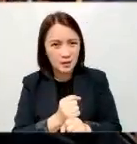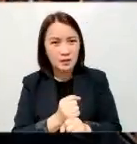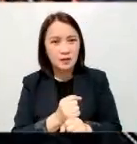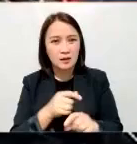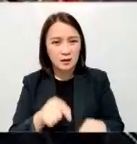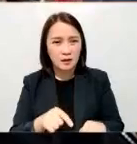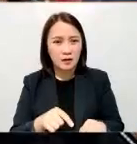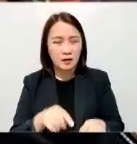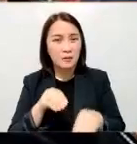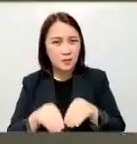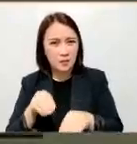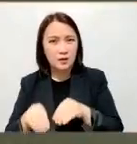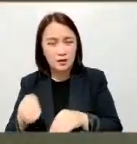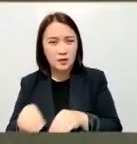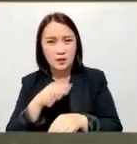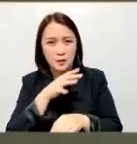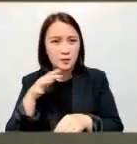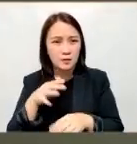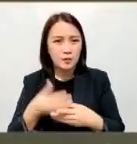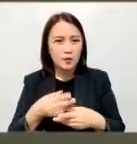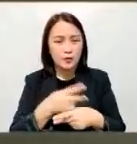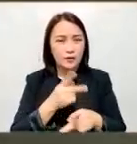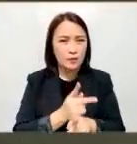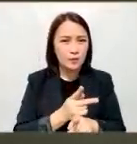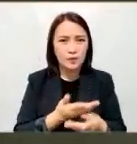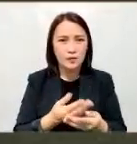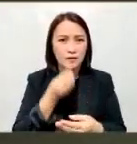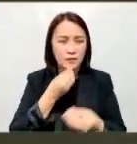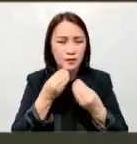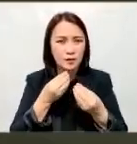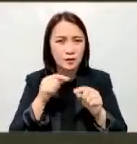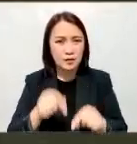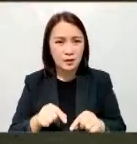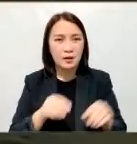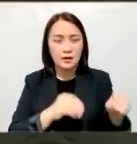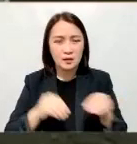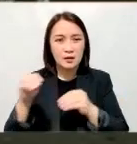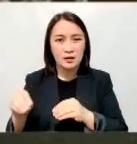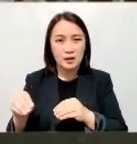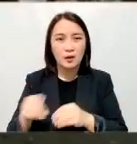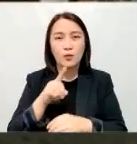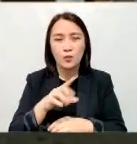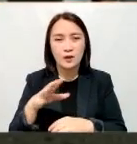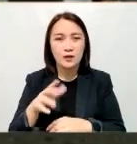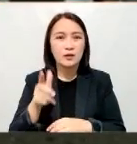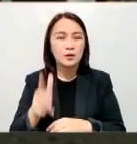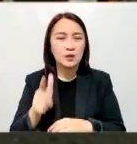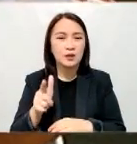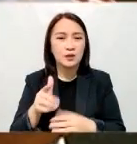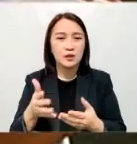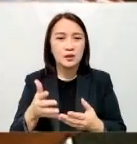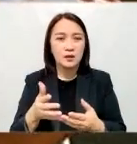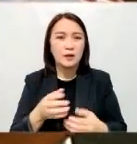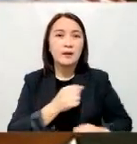industrial and food production center. Bukod sa mga PDL, kasama rin sa paglipat ang nasa 120 Bucor Guard na nirelieve sa New Bilibid